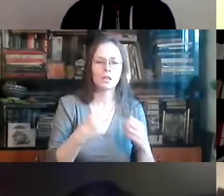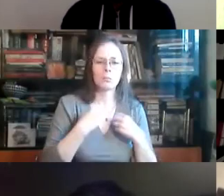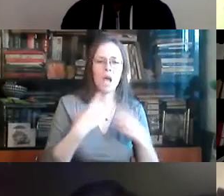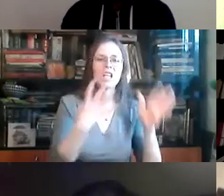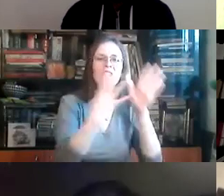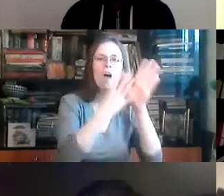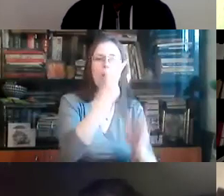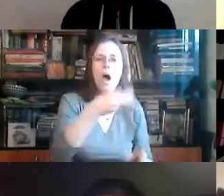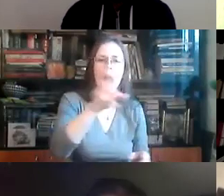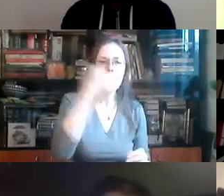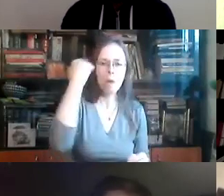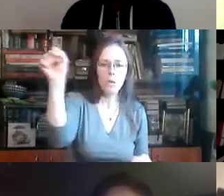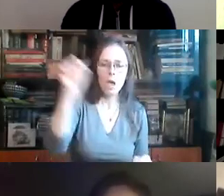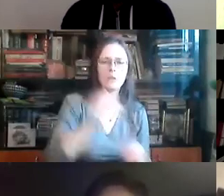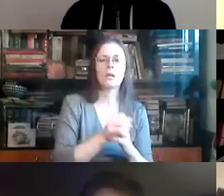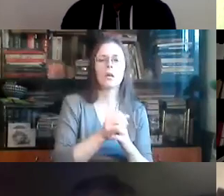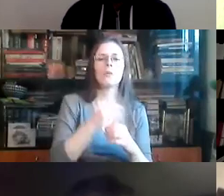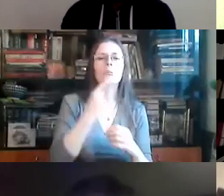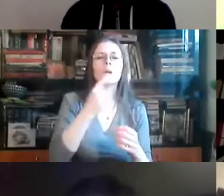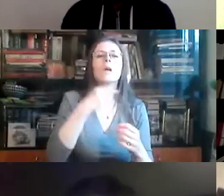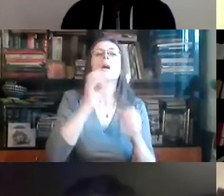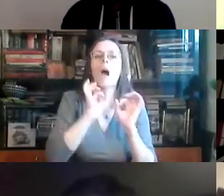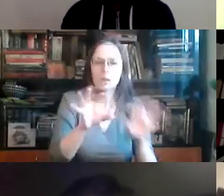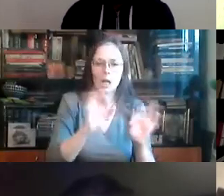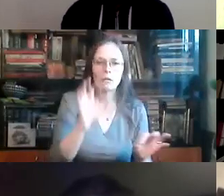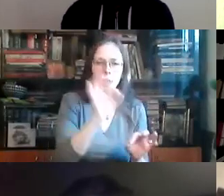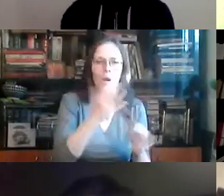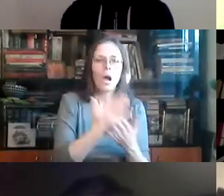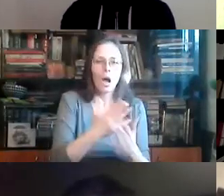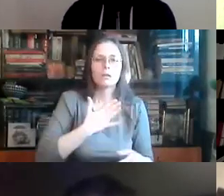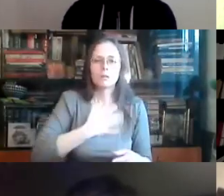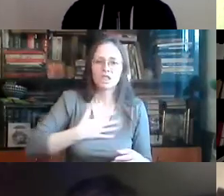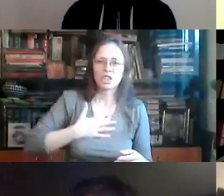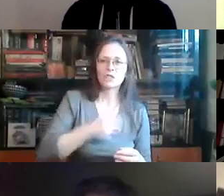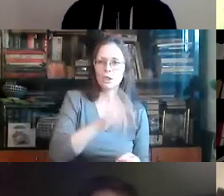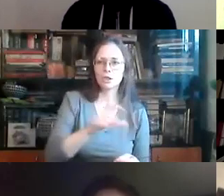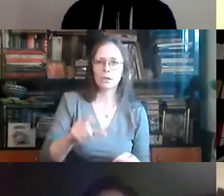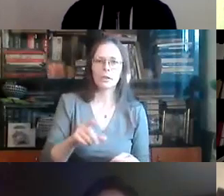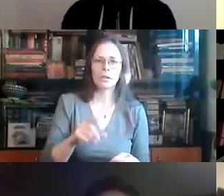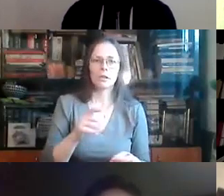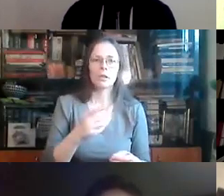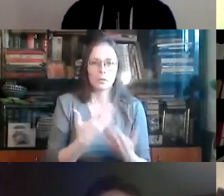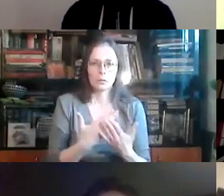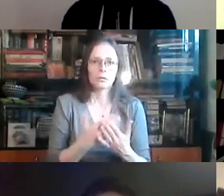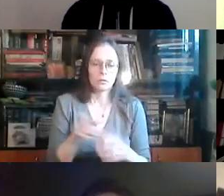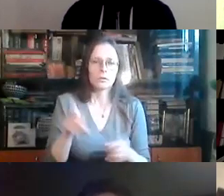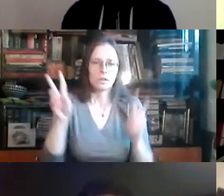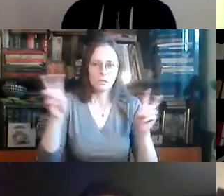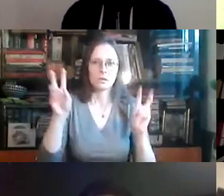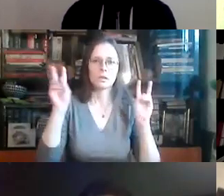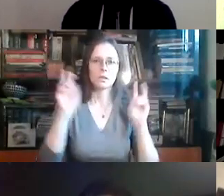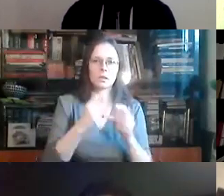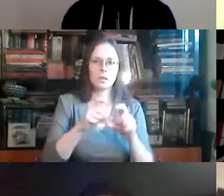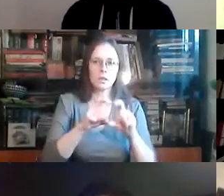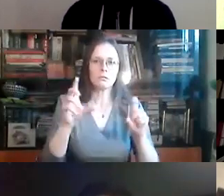о тех моментах, которые человек переживает на фоне любого катаклизма.